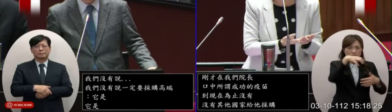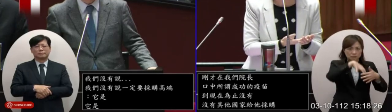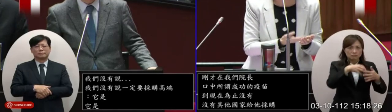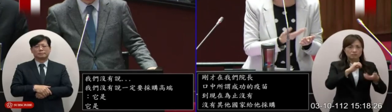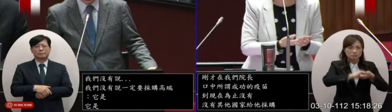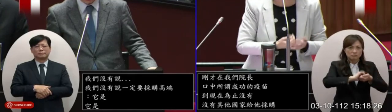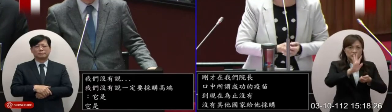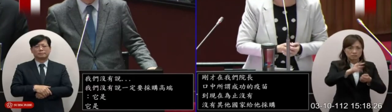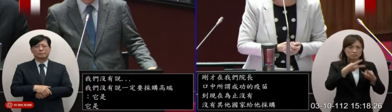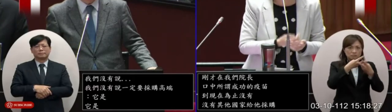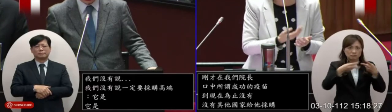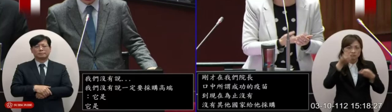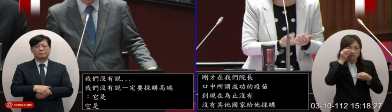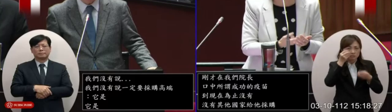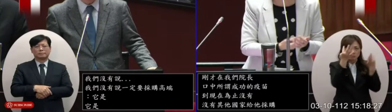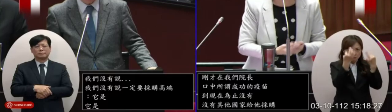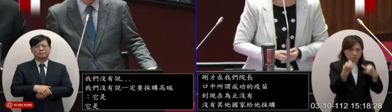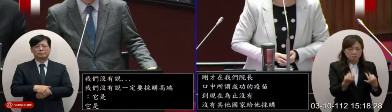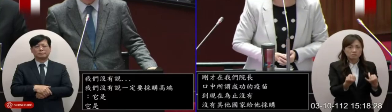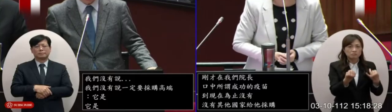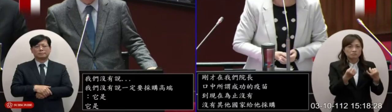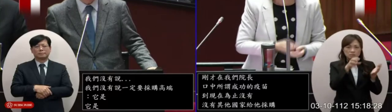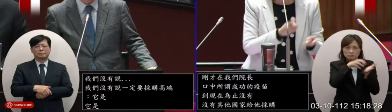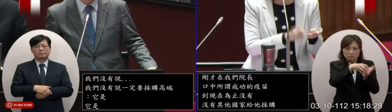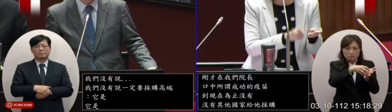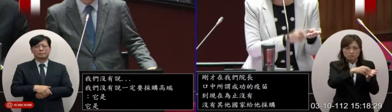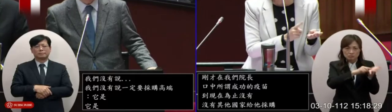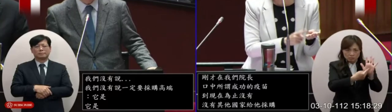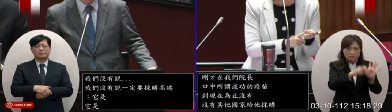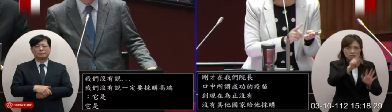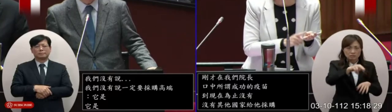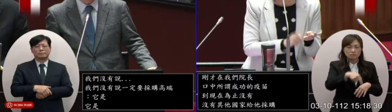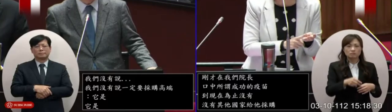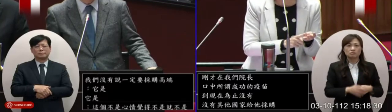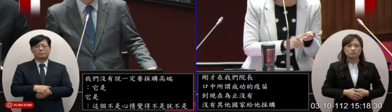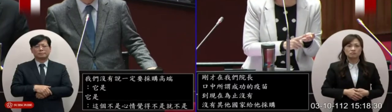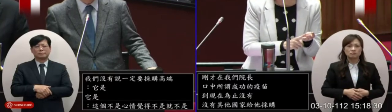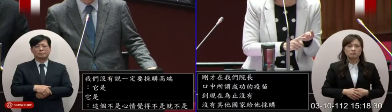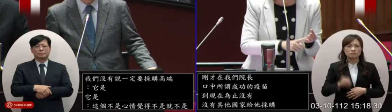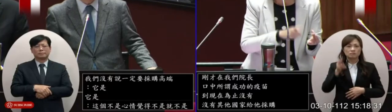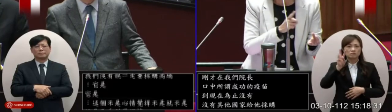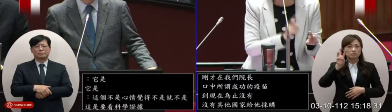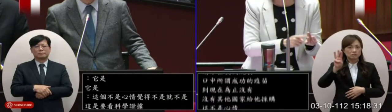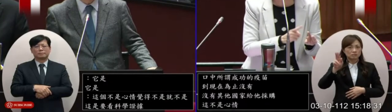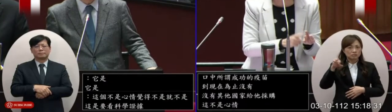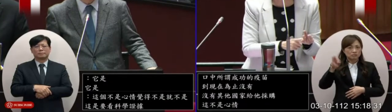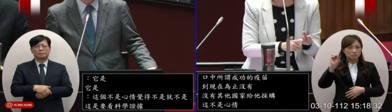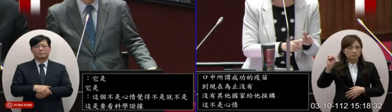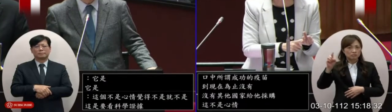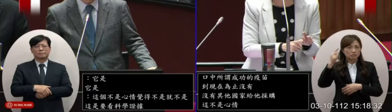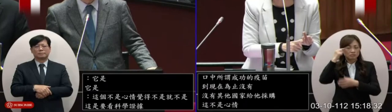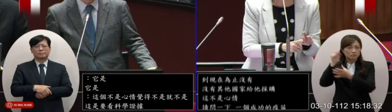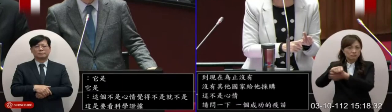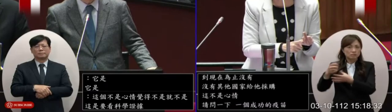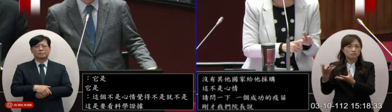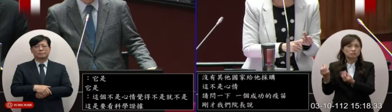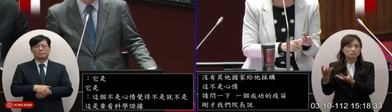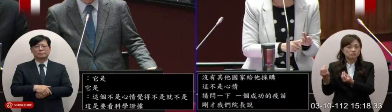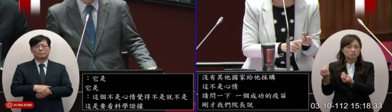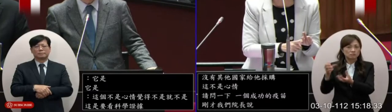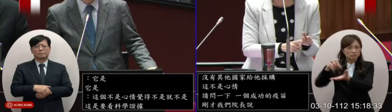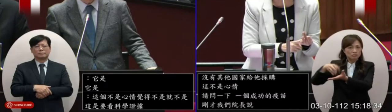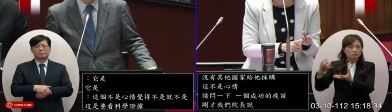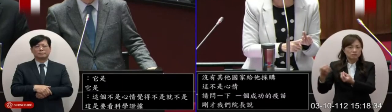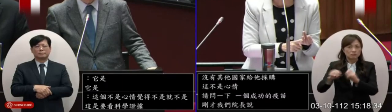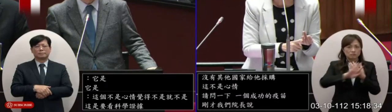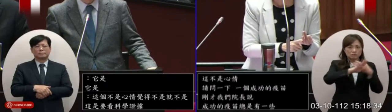观好的数据、客观的证据。WHO 没有认证，只有全世界只有10个国家才